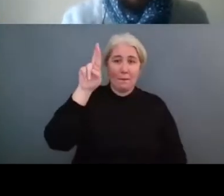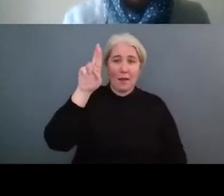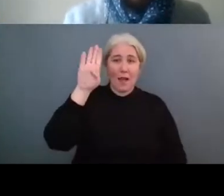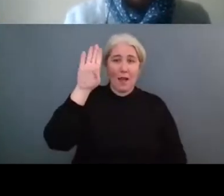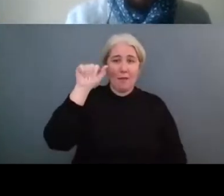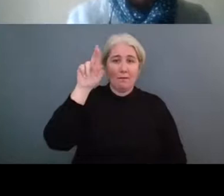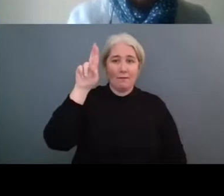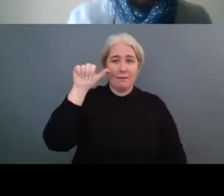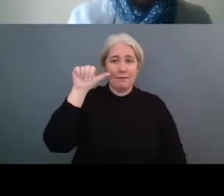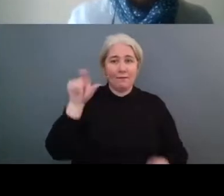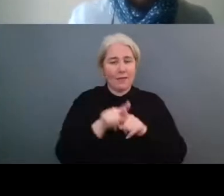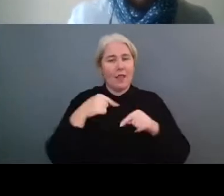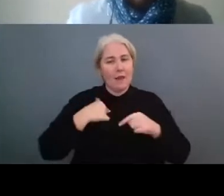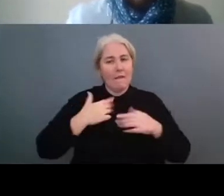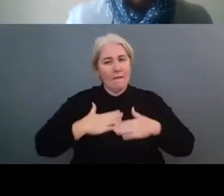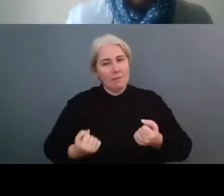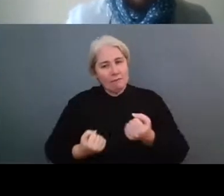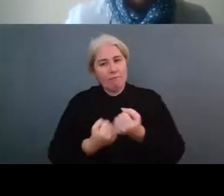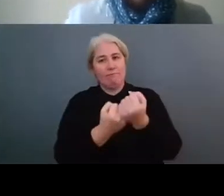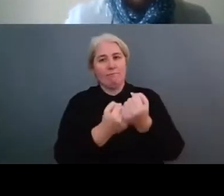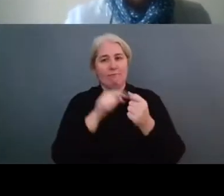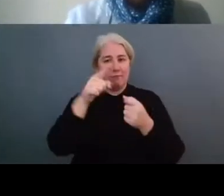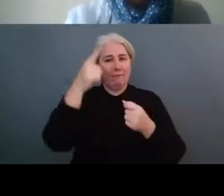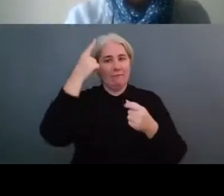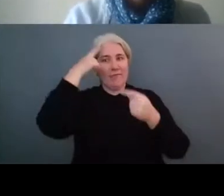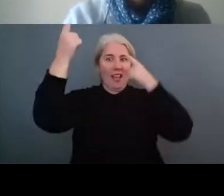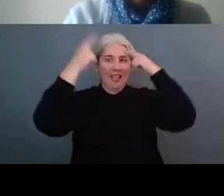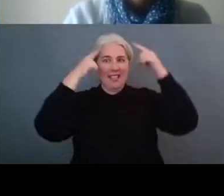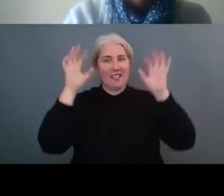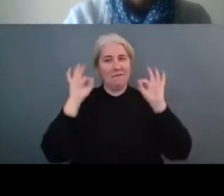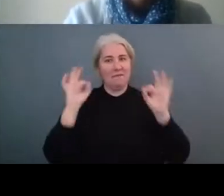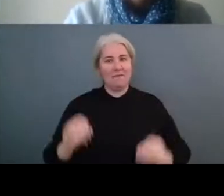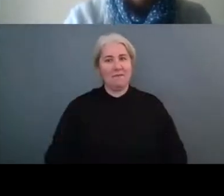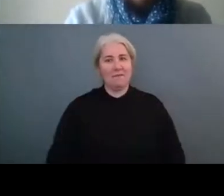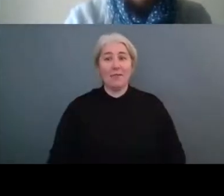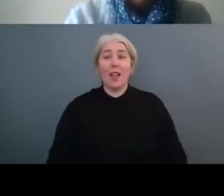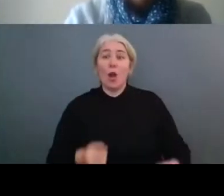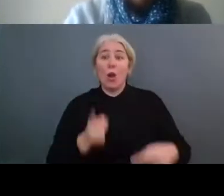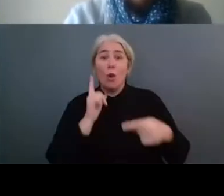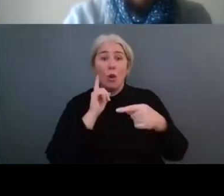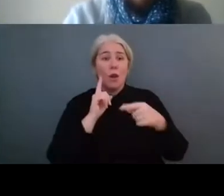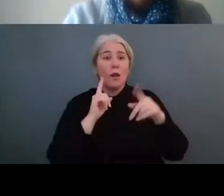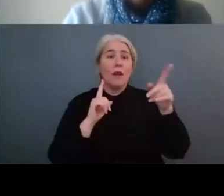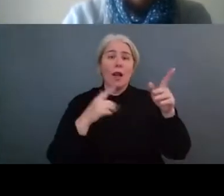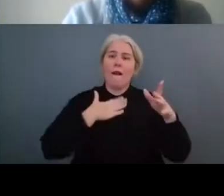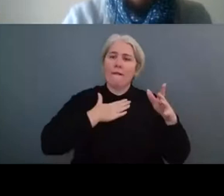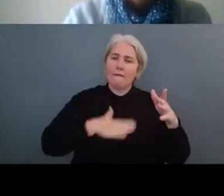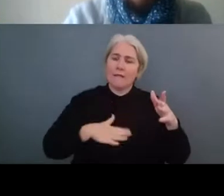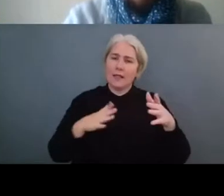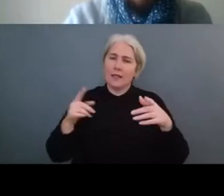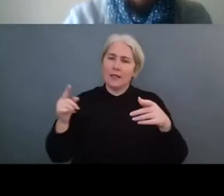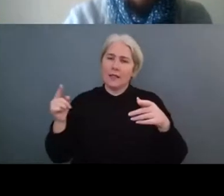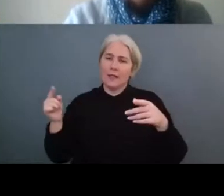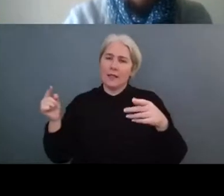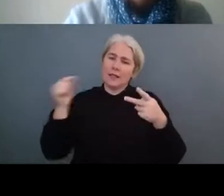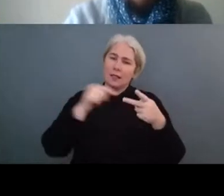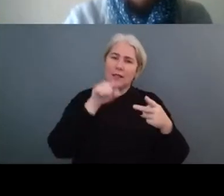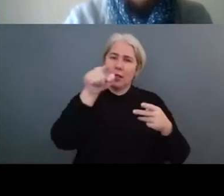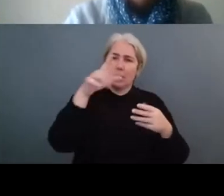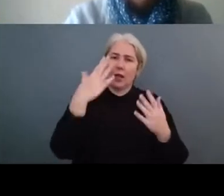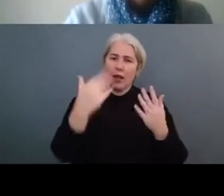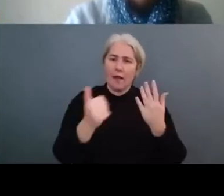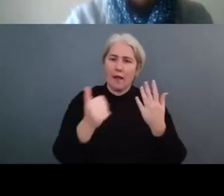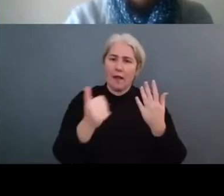reviens d'ailleurs sur votre liste d'engagements qui a été réalisée. Je pense notamment à ce que nous a dit Madame la